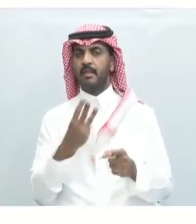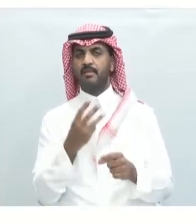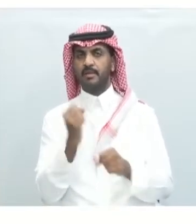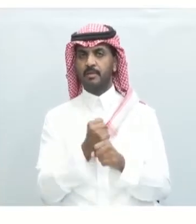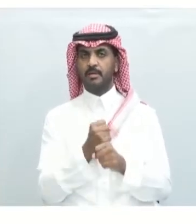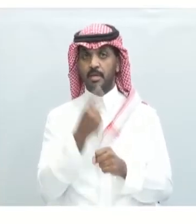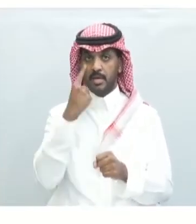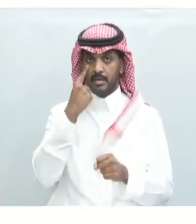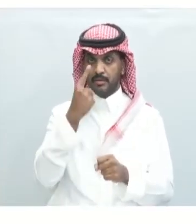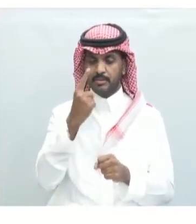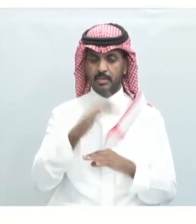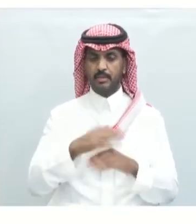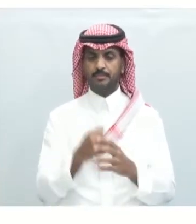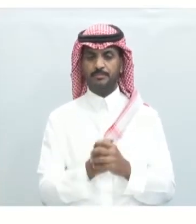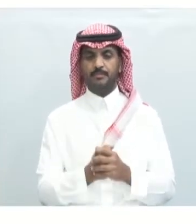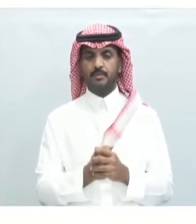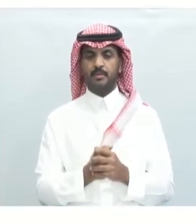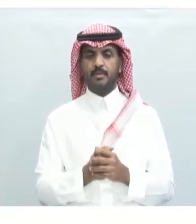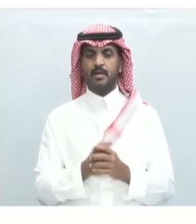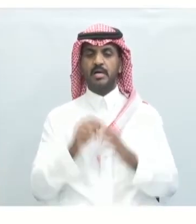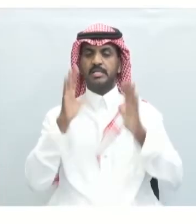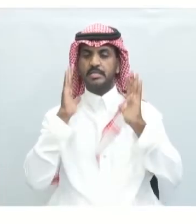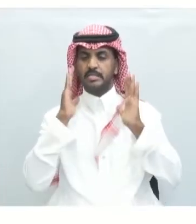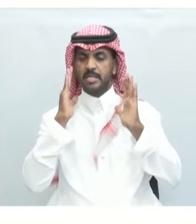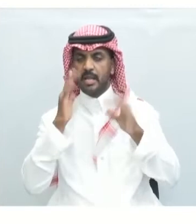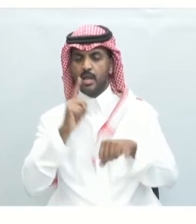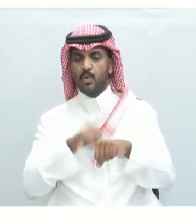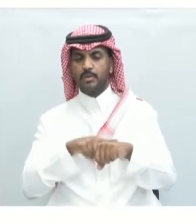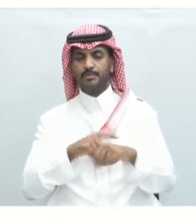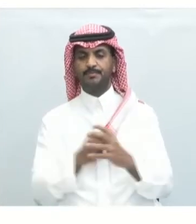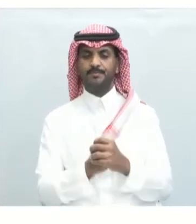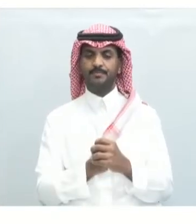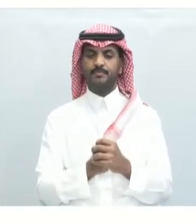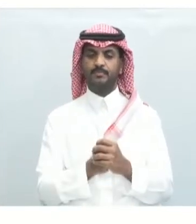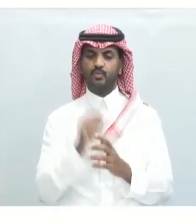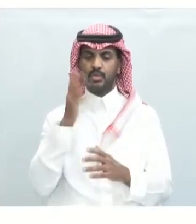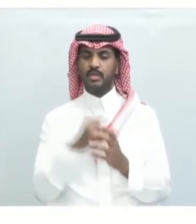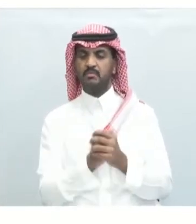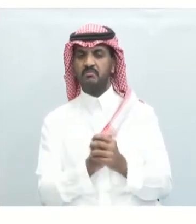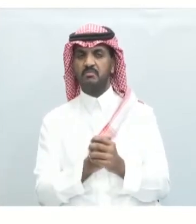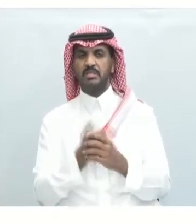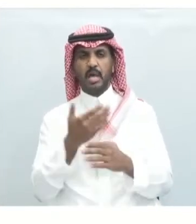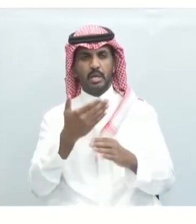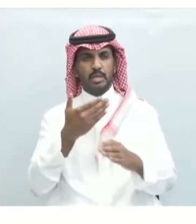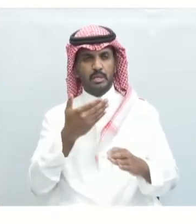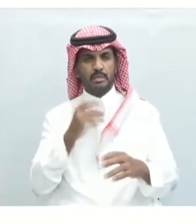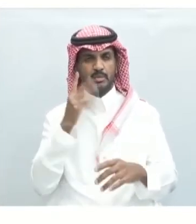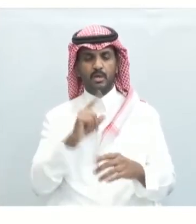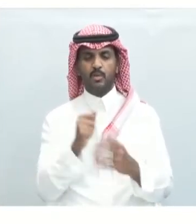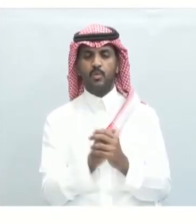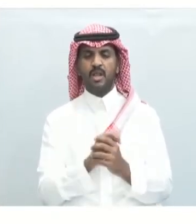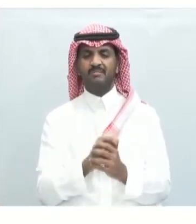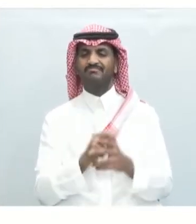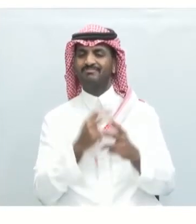احرص عليها العمل الاول قال الصلاه على وقتها اي انك تصليها من غير تاخير لهذه الصلاه ولا